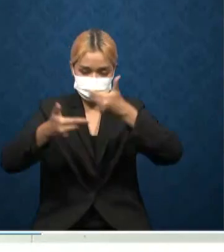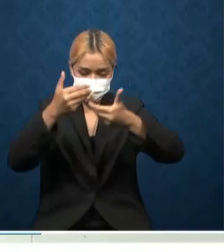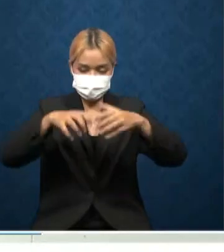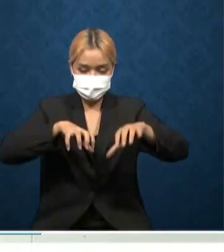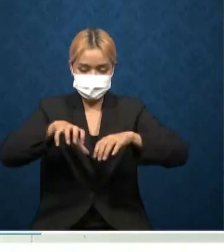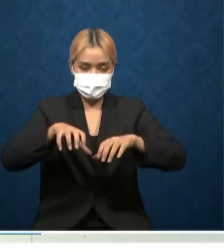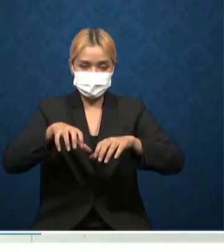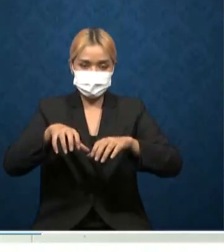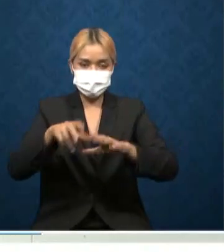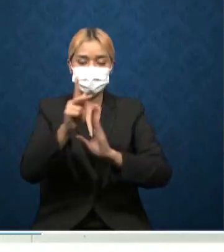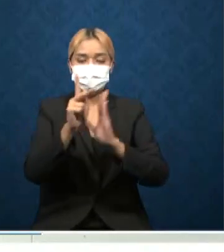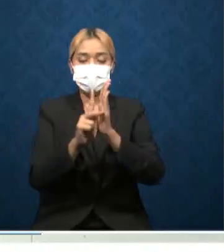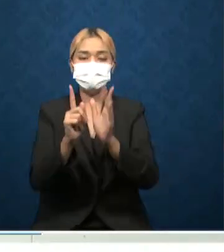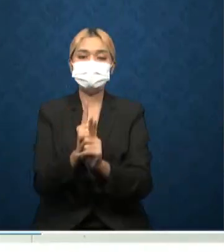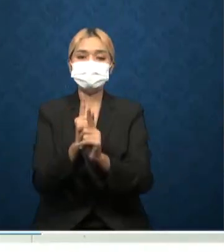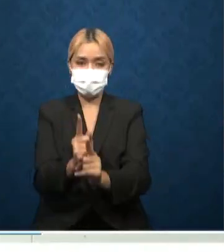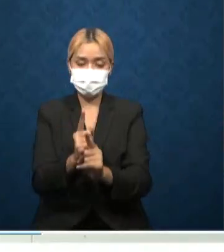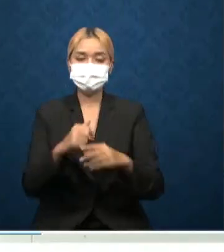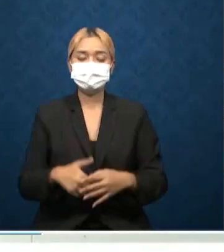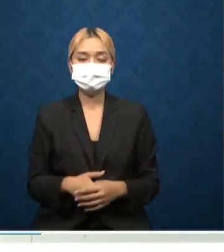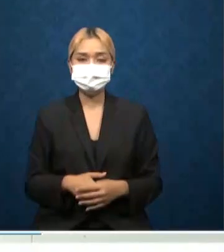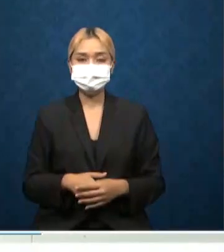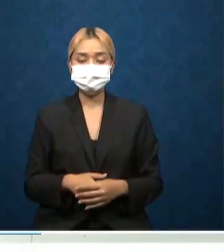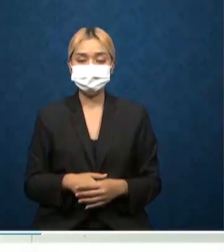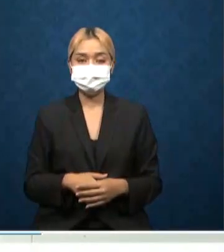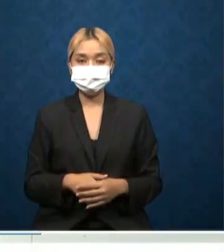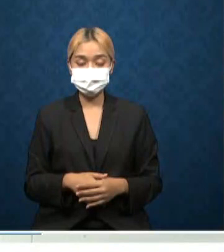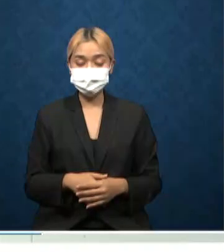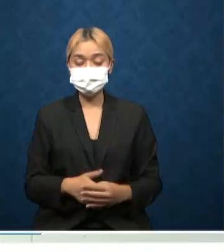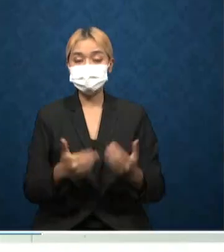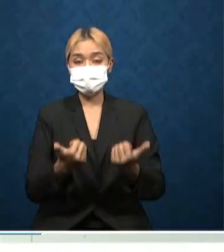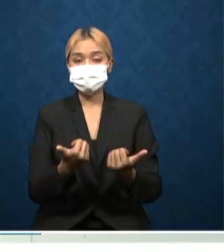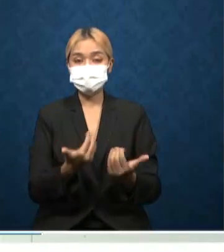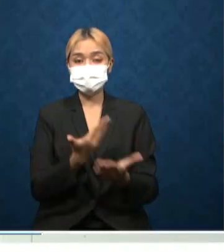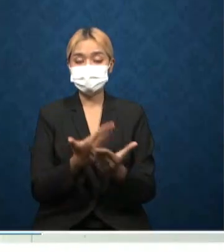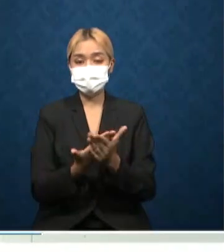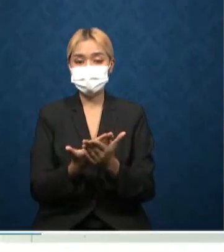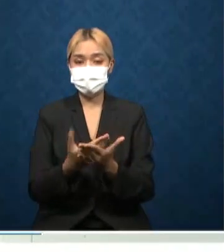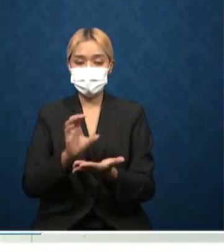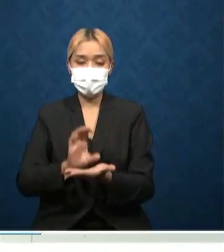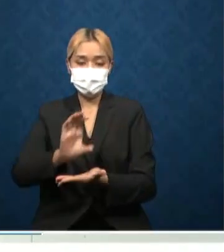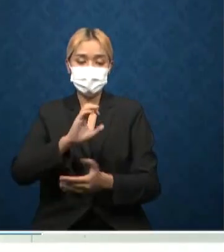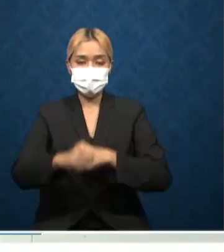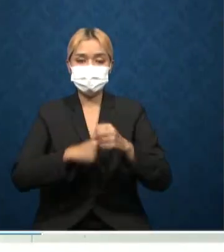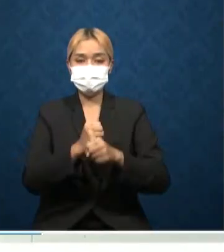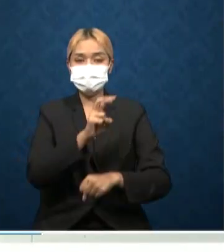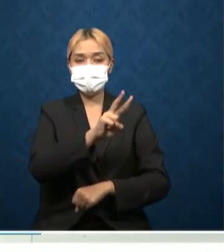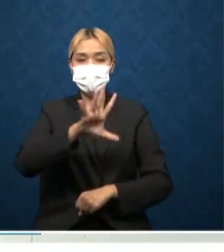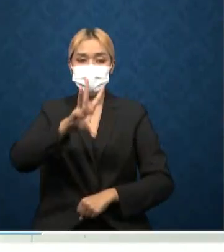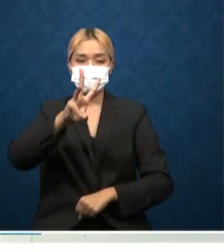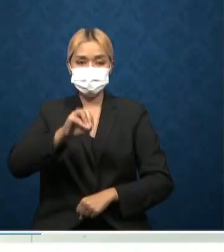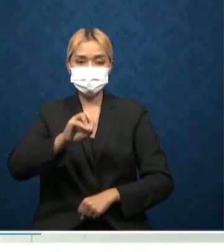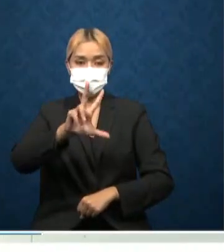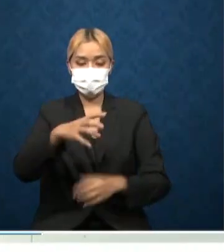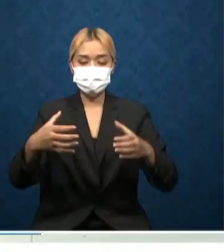เป็นไปตามที่กฎหมายกำหนดทั้งนี้ในปีงบประมาณพ.ศ2563มี